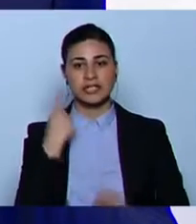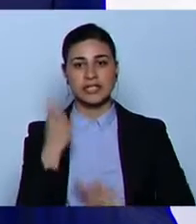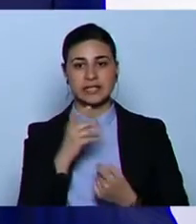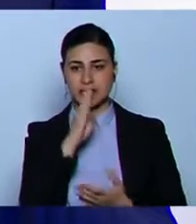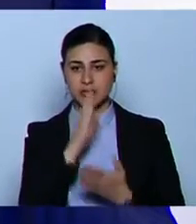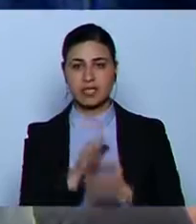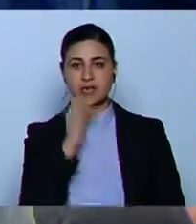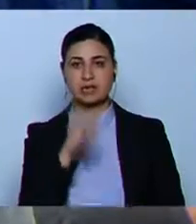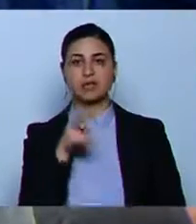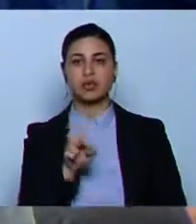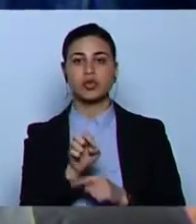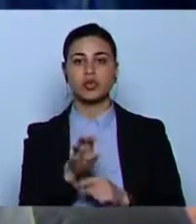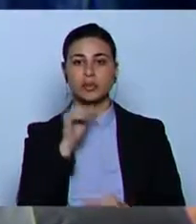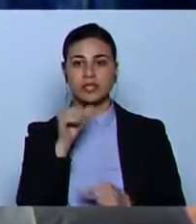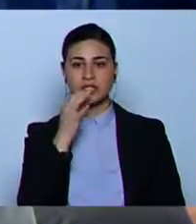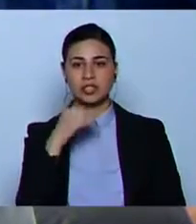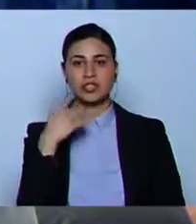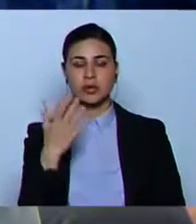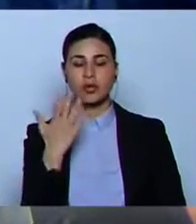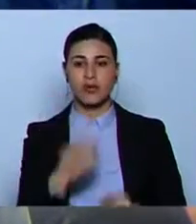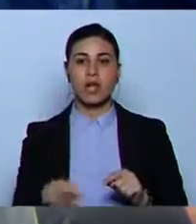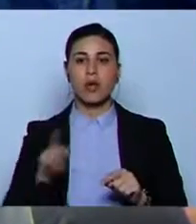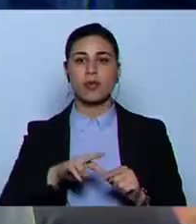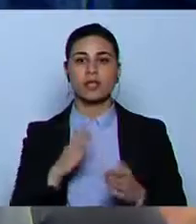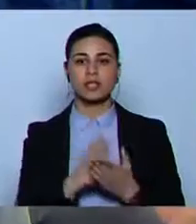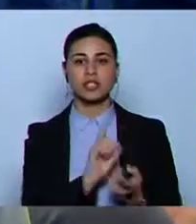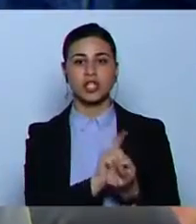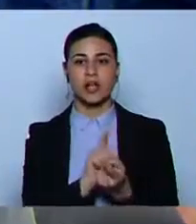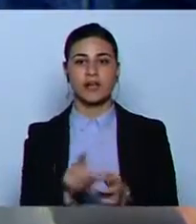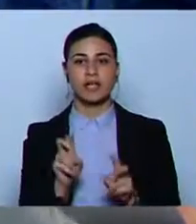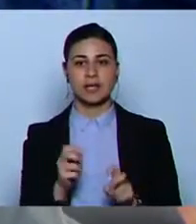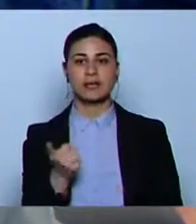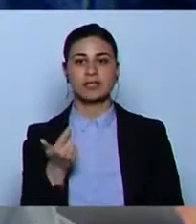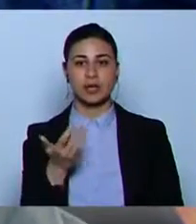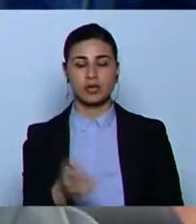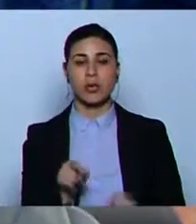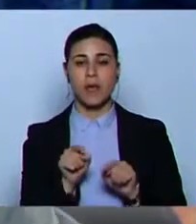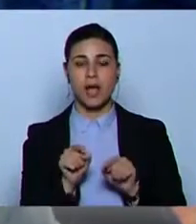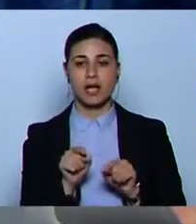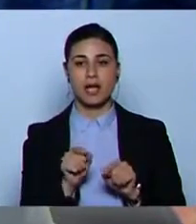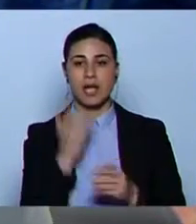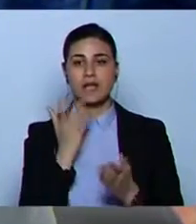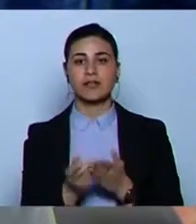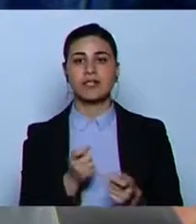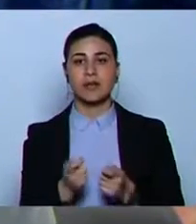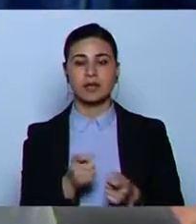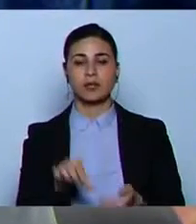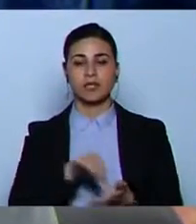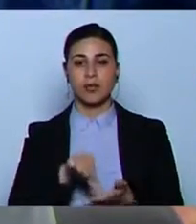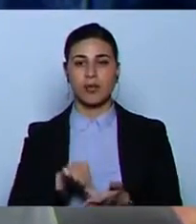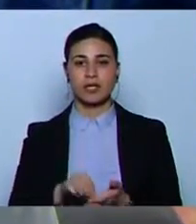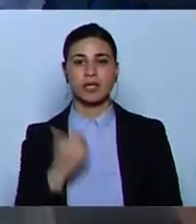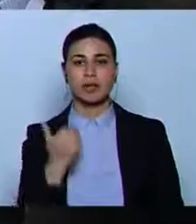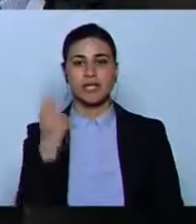გეტყვით, 2014 წლის შემდეგ პრინციპში გაორმაგებული გვაქვს საჯარო შეხვედრების რაოდენობა. აქედან თვითმმართველობის წარმომადგენელთა